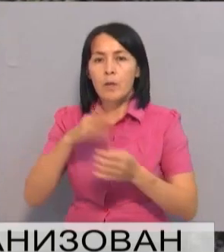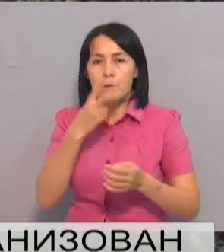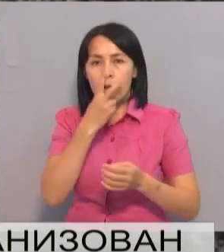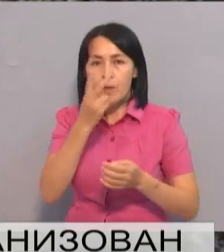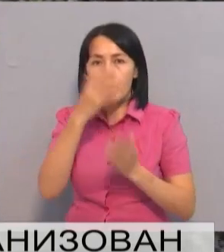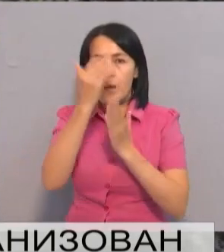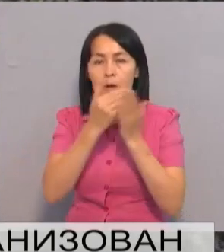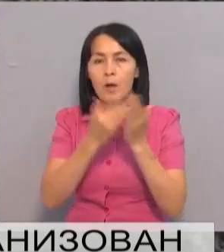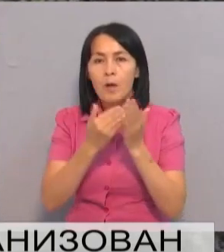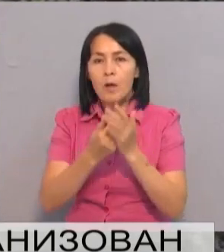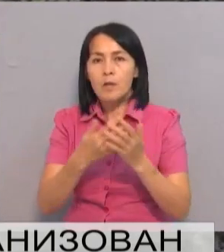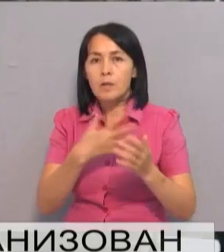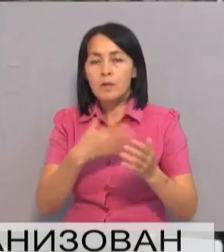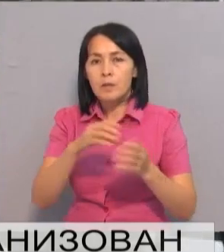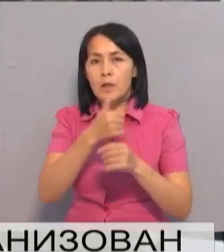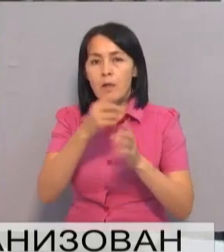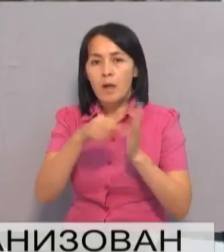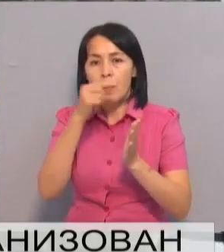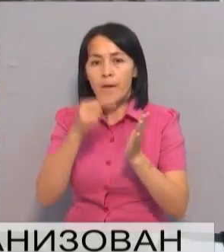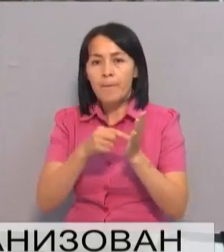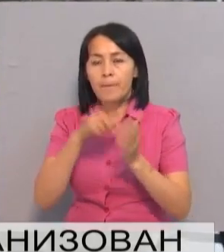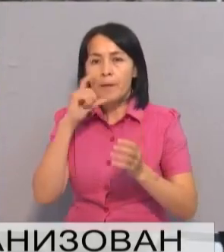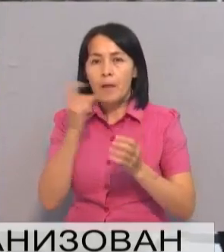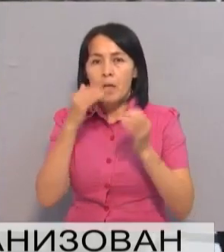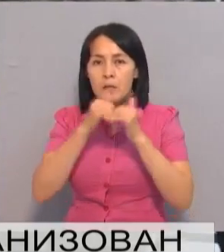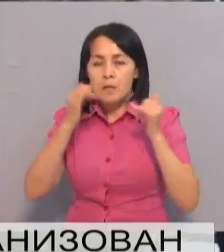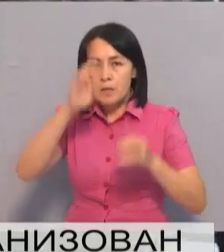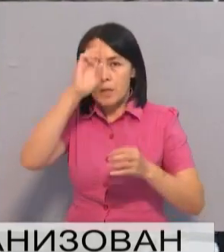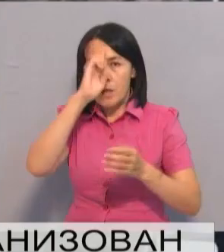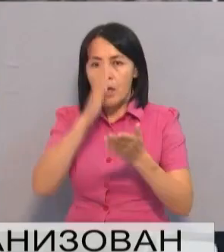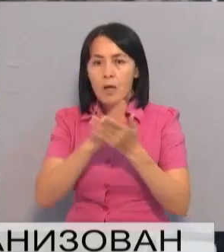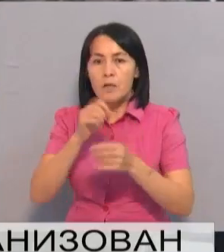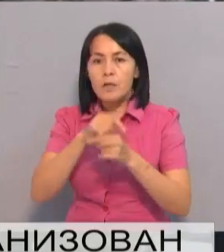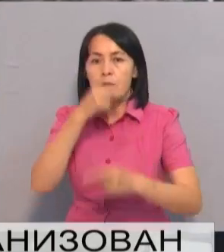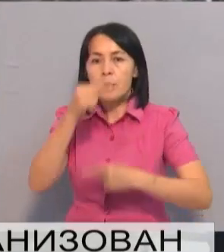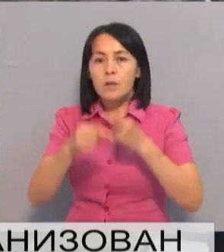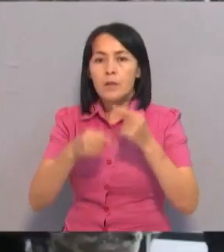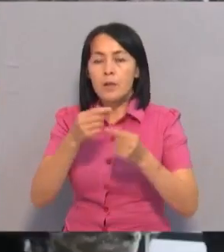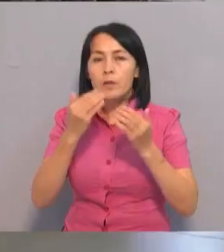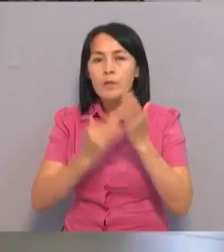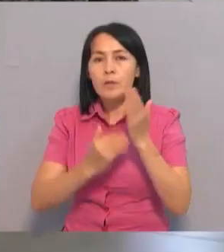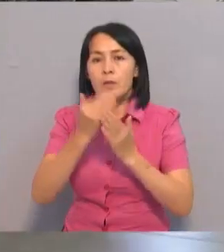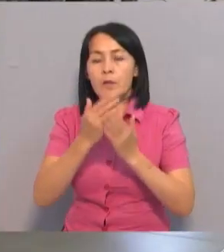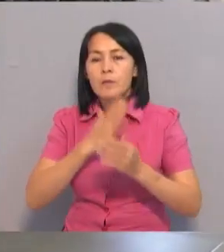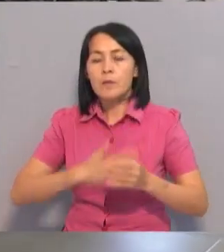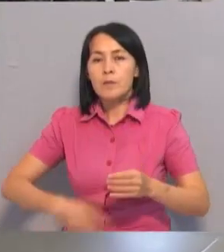просмотра послания, затронувшие актуальные вопросы социально-экономического развития страны и задачи по дальнейшему повышению